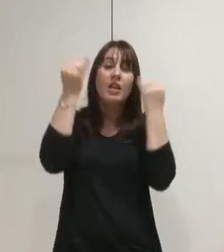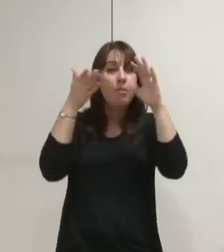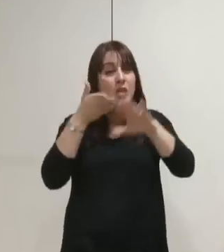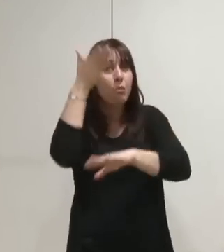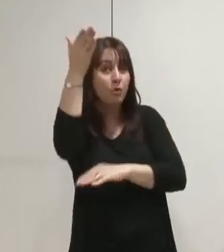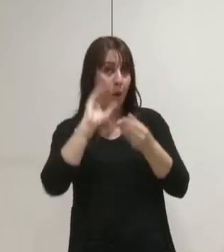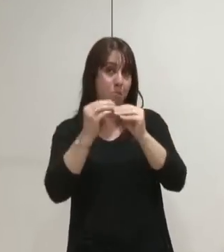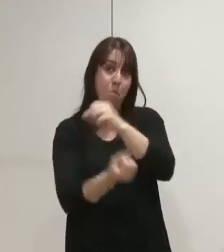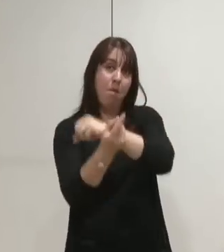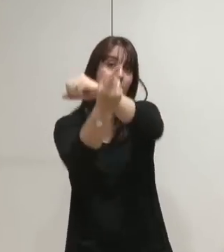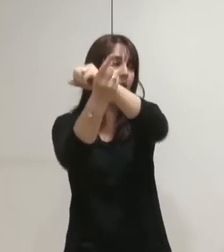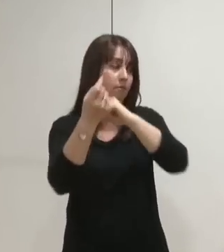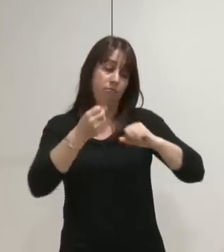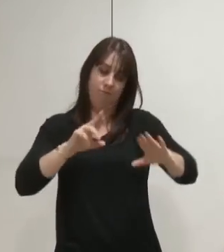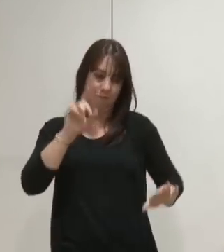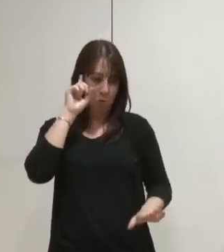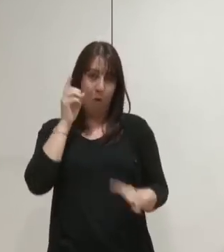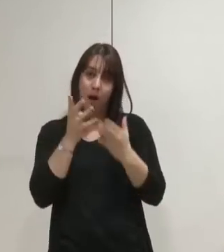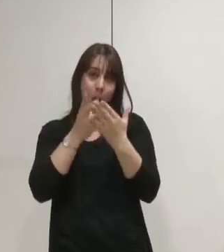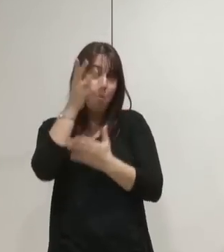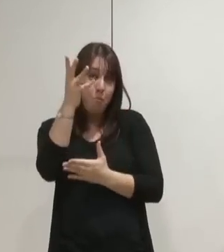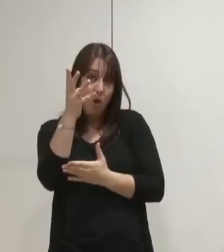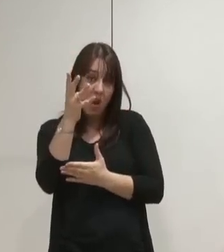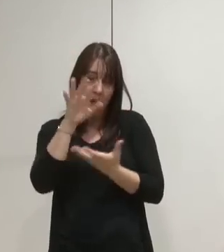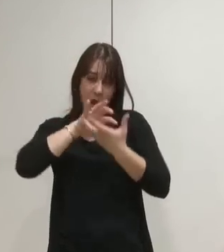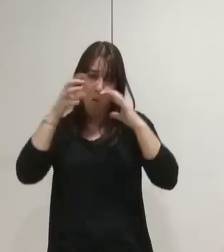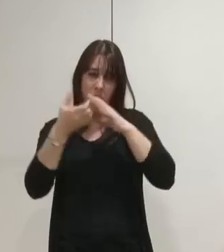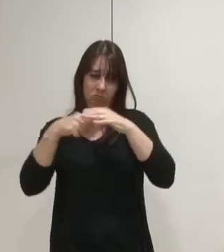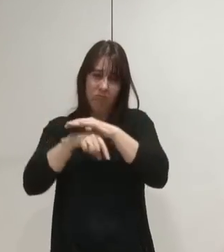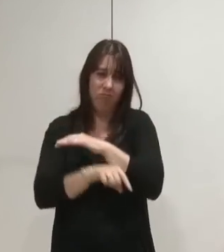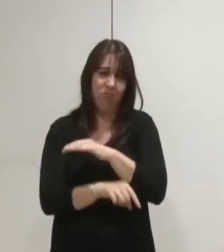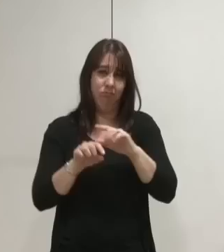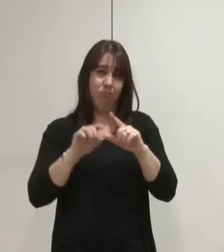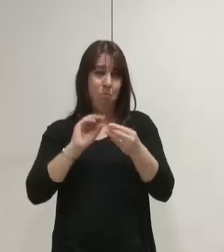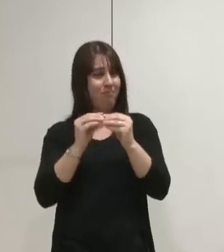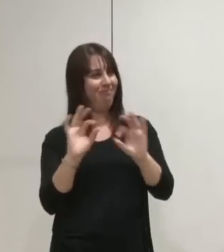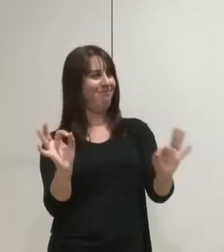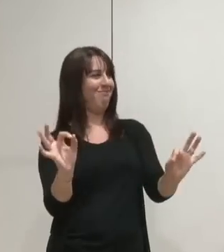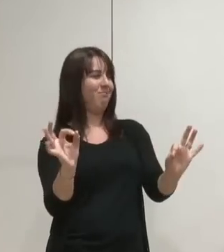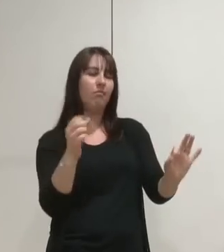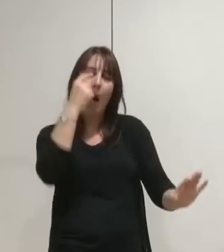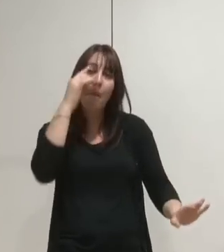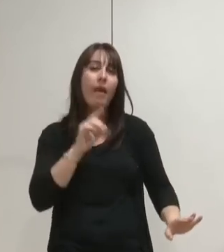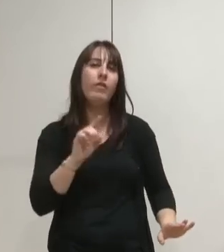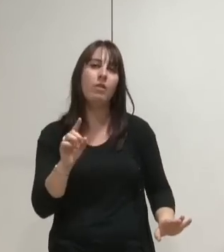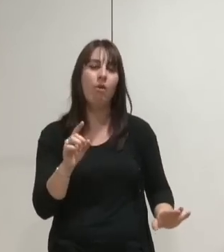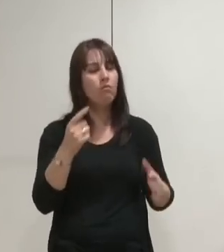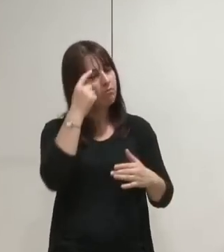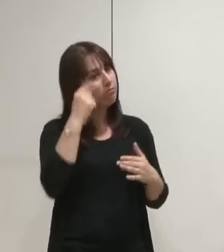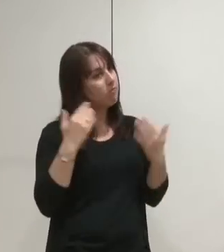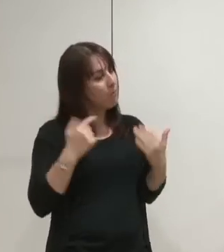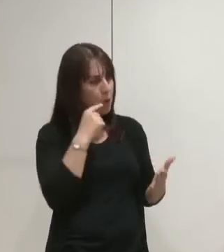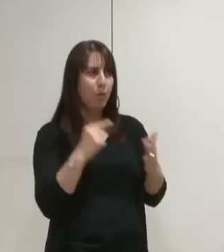aura des problèmes parce que je doute que sur un projet d'une telle complexité il n'y ait pas de problème j'aurais aimé être de beaucoup